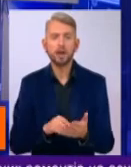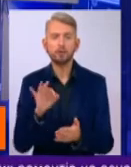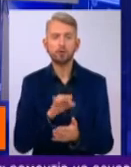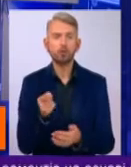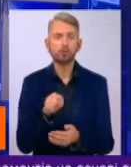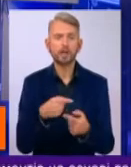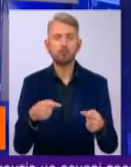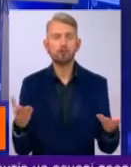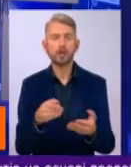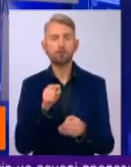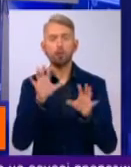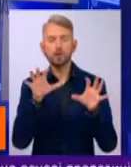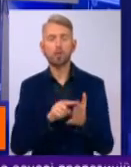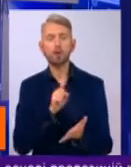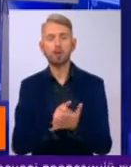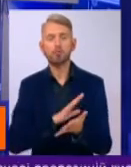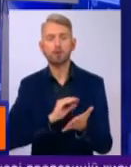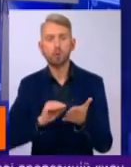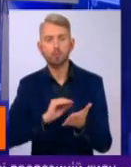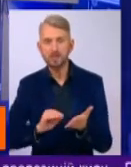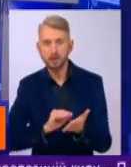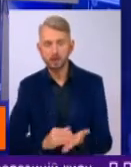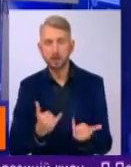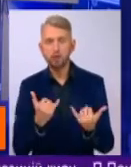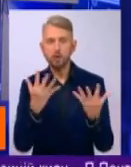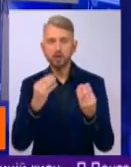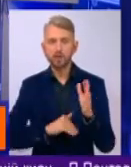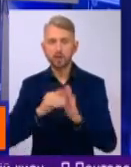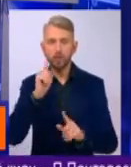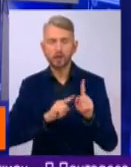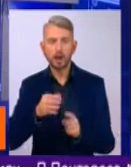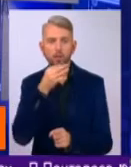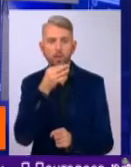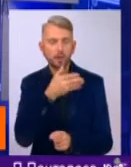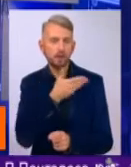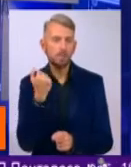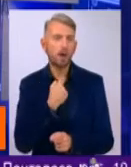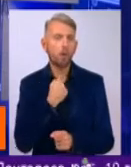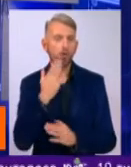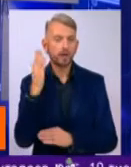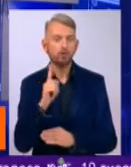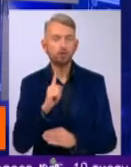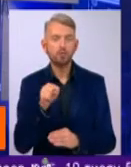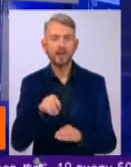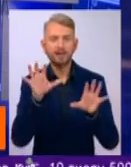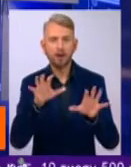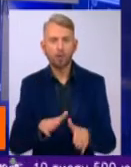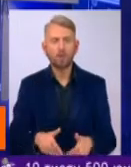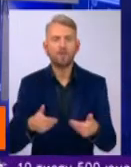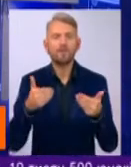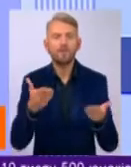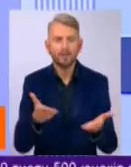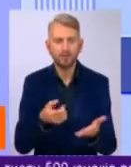тих речей, які в цьому законі мають бути прописані. На сьогоднішній день у Верховній Раді поки що немає голосів для того, щоб цей закон навіть винести